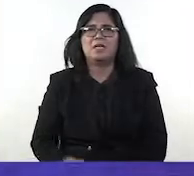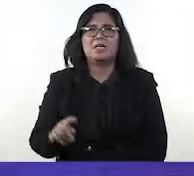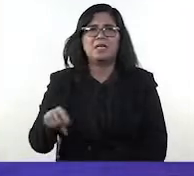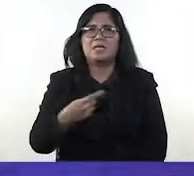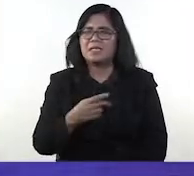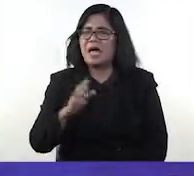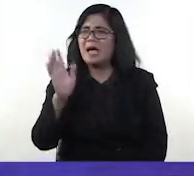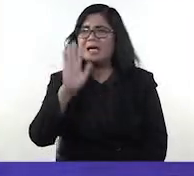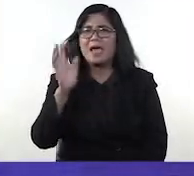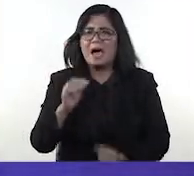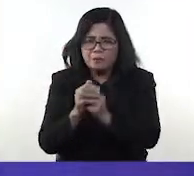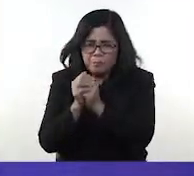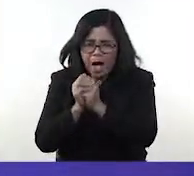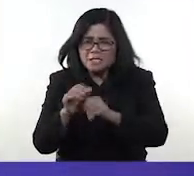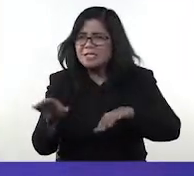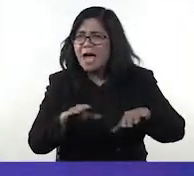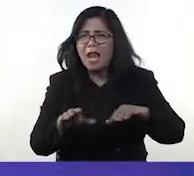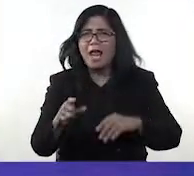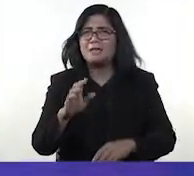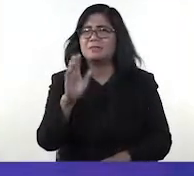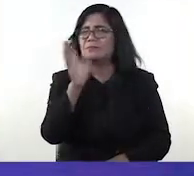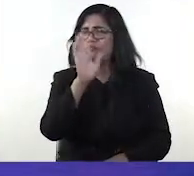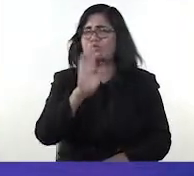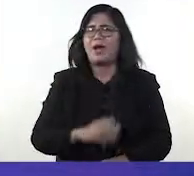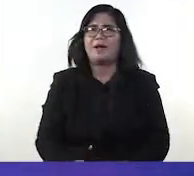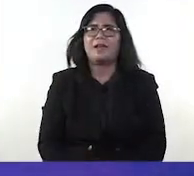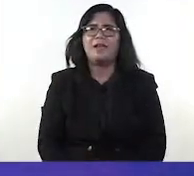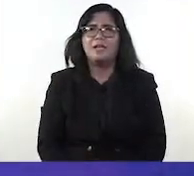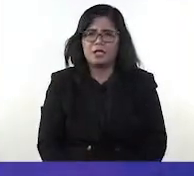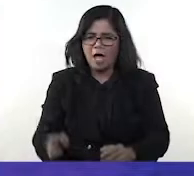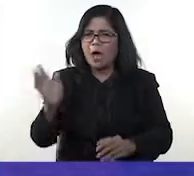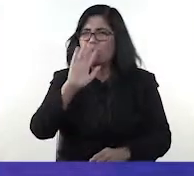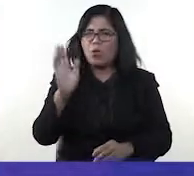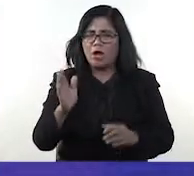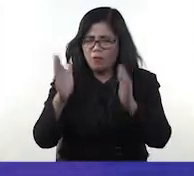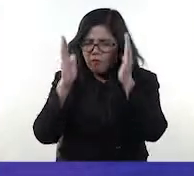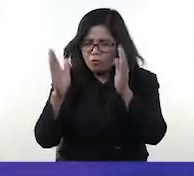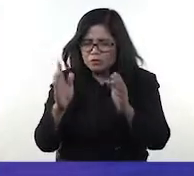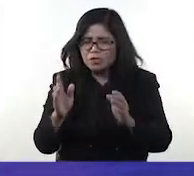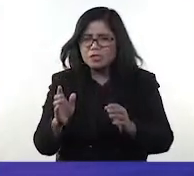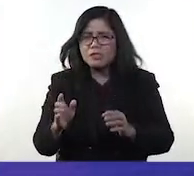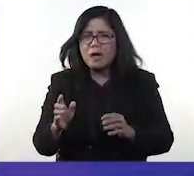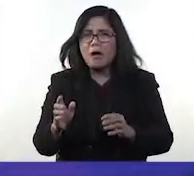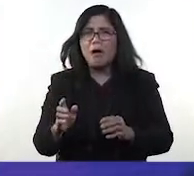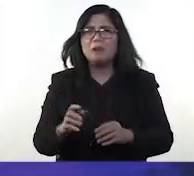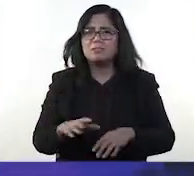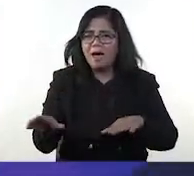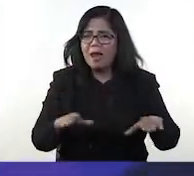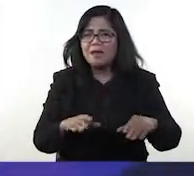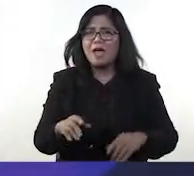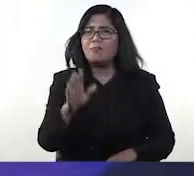Hai jadi kita enggak nyembah jalannya Ayo kita Enggak cuman hanya fokus pada jalannya agama hanya